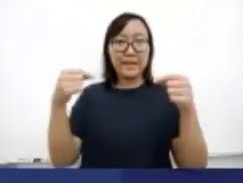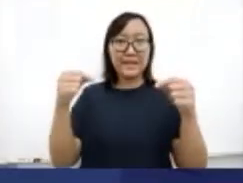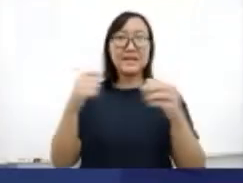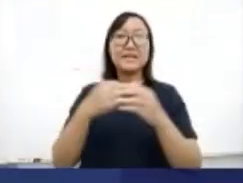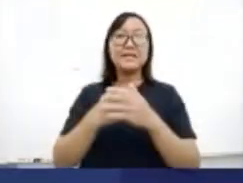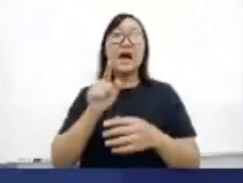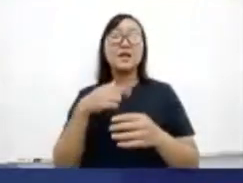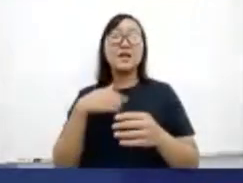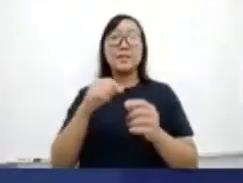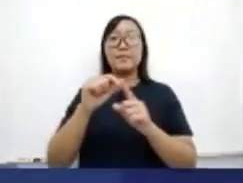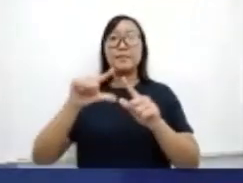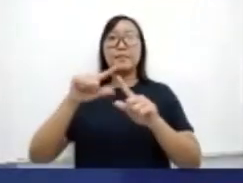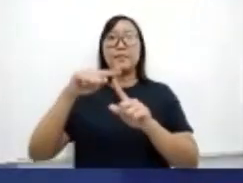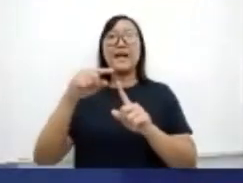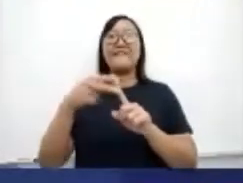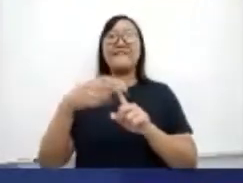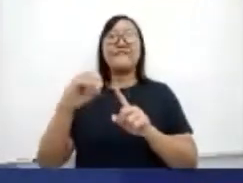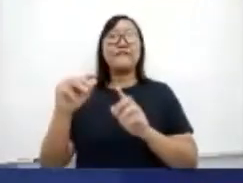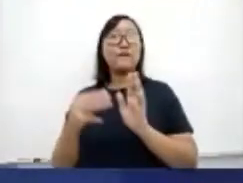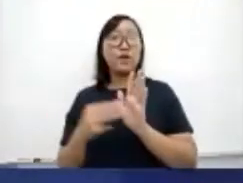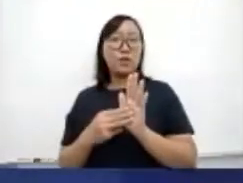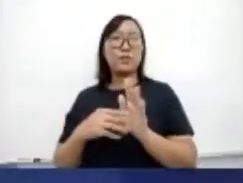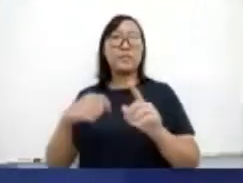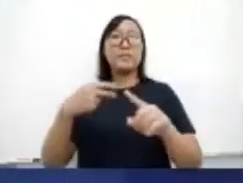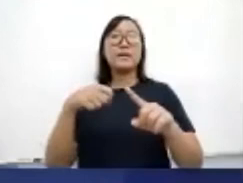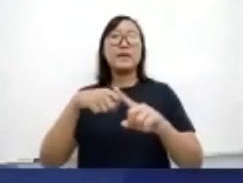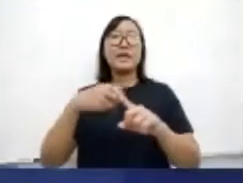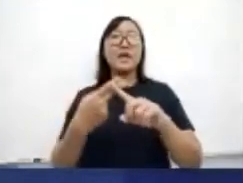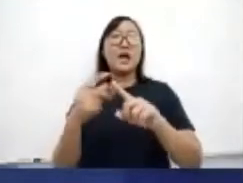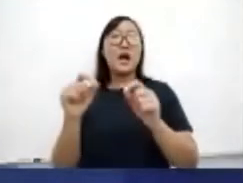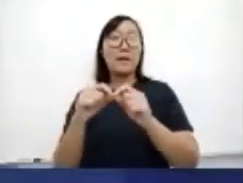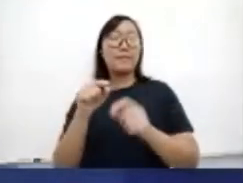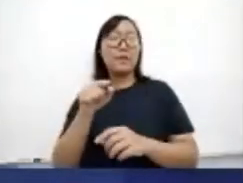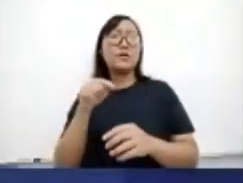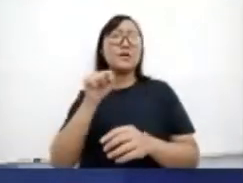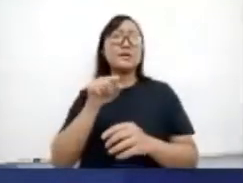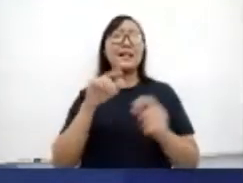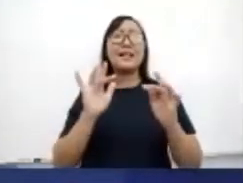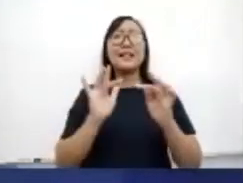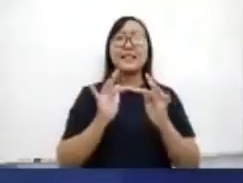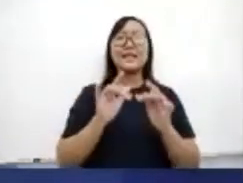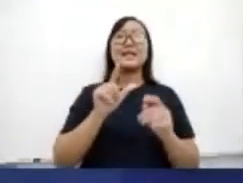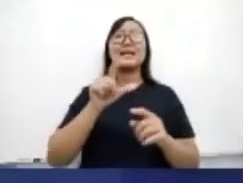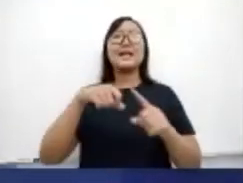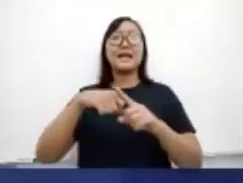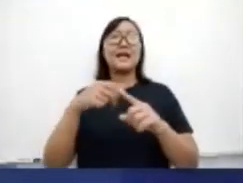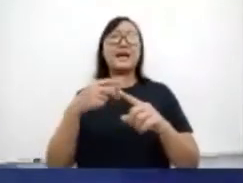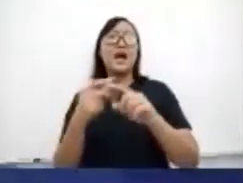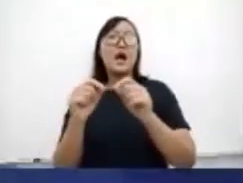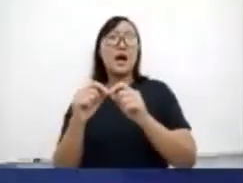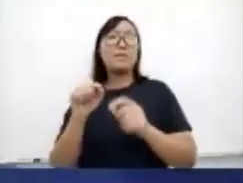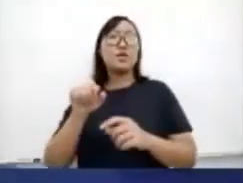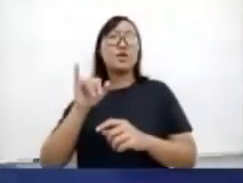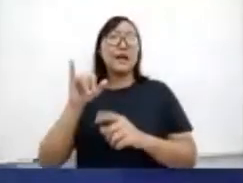cave dengan melakukan klik pada link key strip hub.io di serta pada akun YouTube fashion